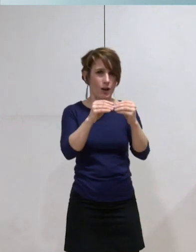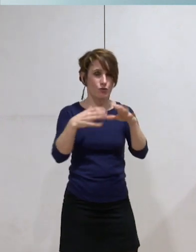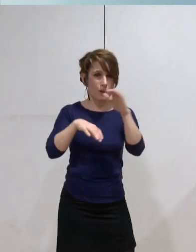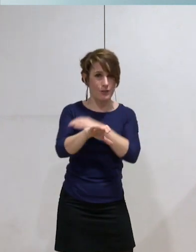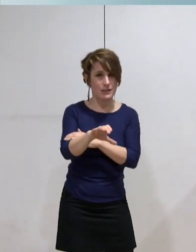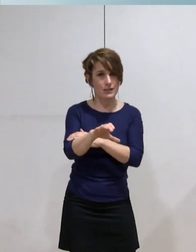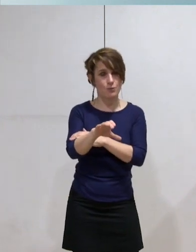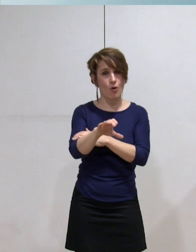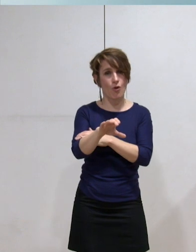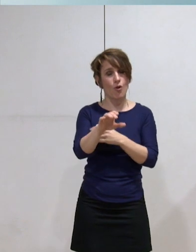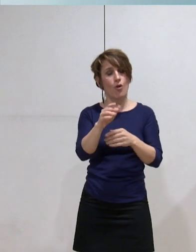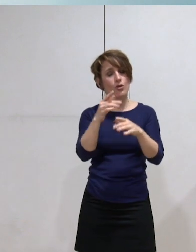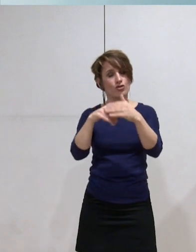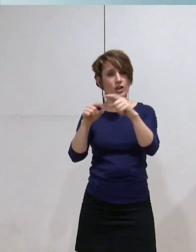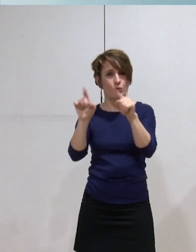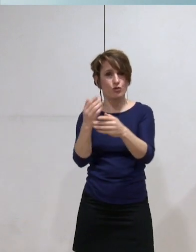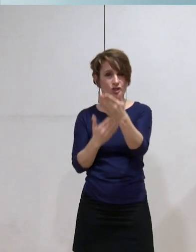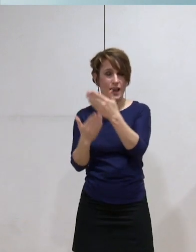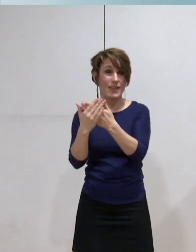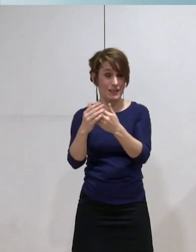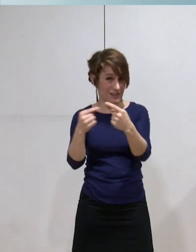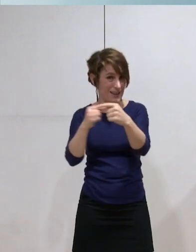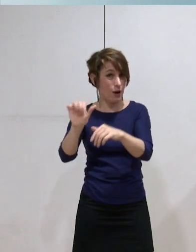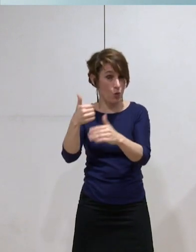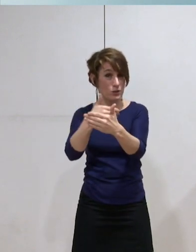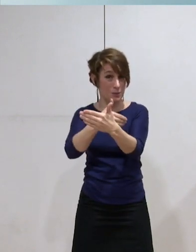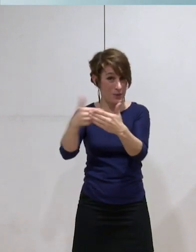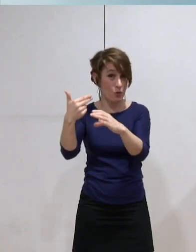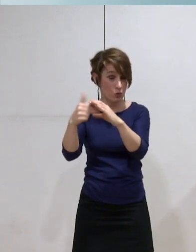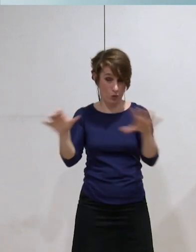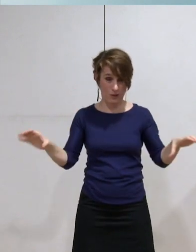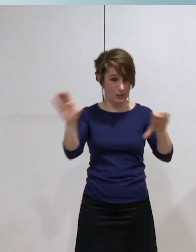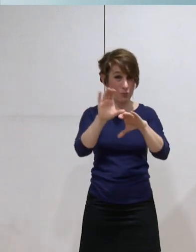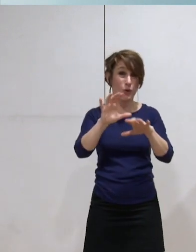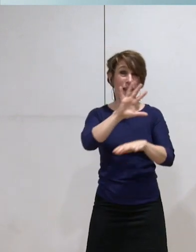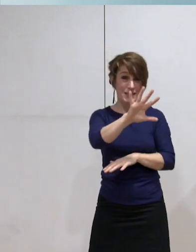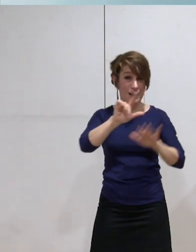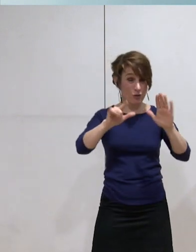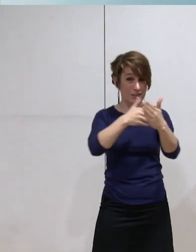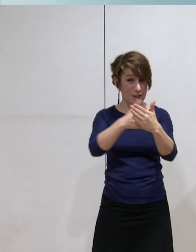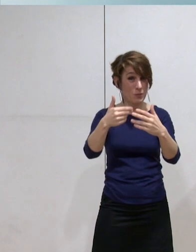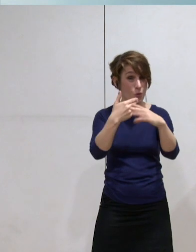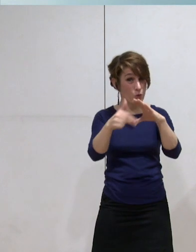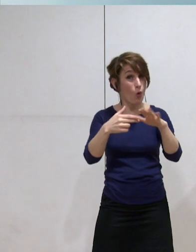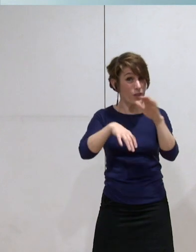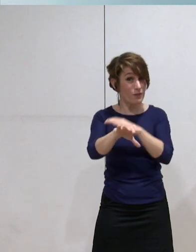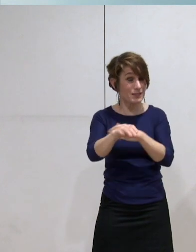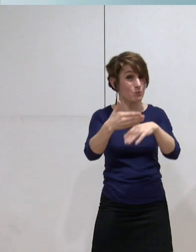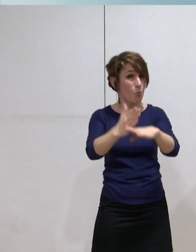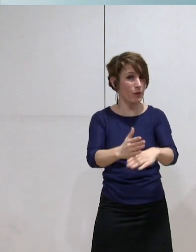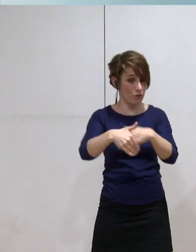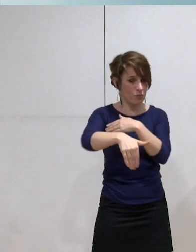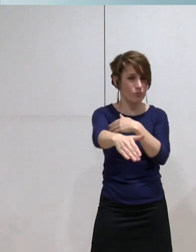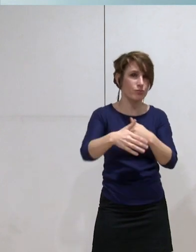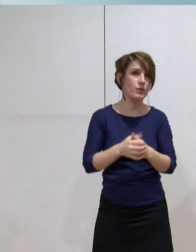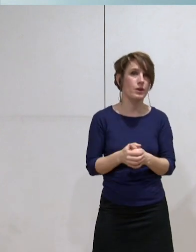annexe pour 11 millions d'euros c'est 57 millions d'euros d'investissement inscrit au budget 2016 une augmentation